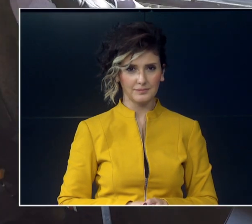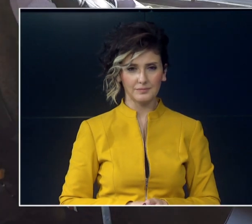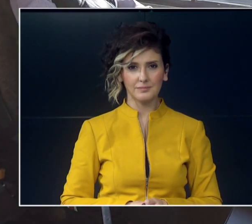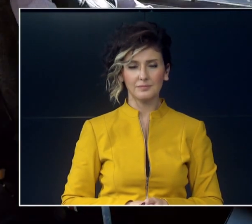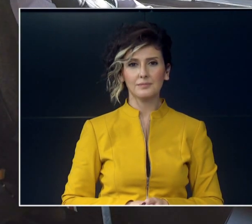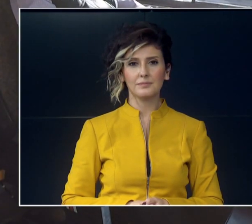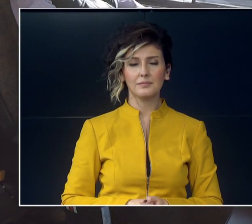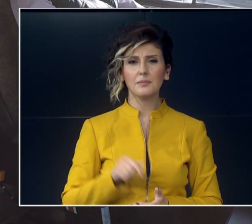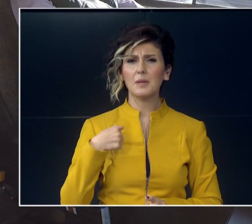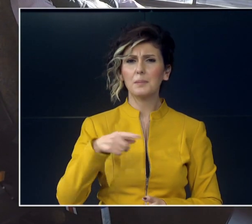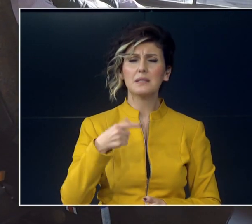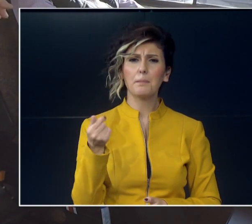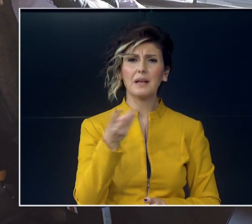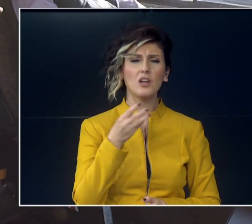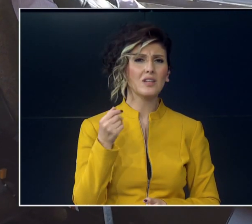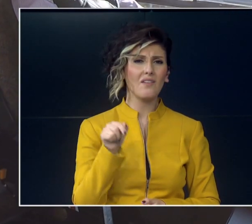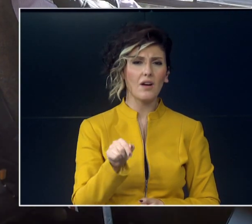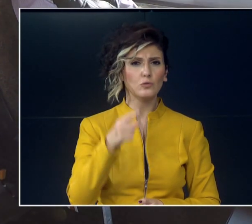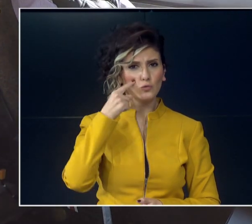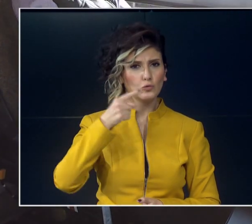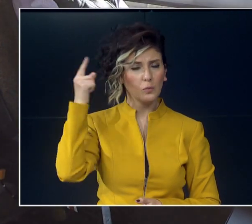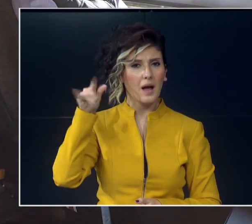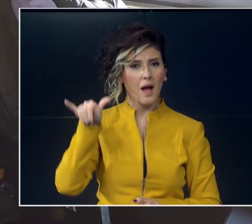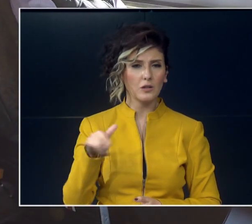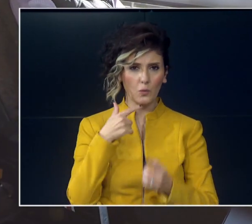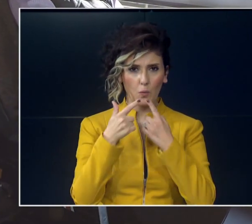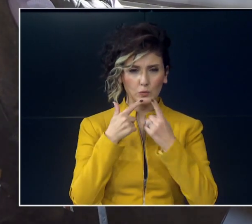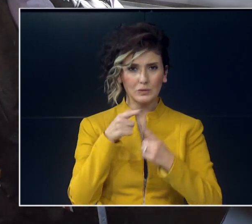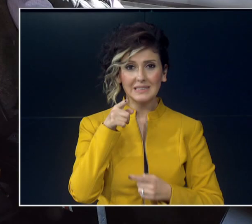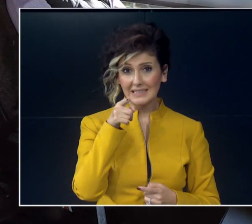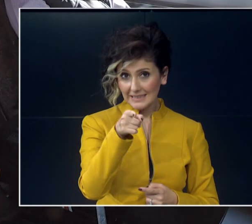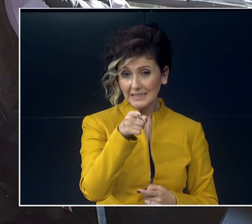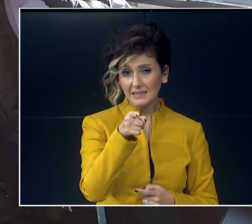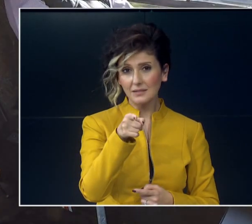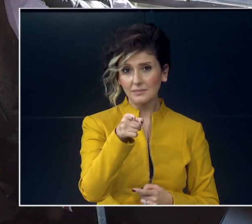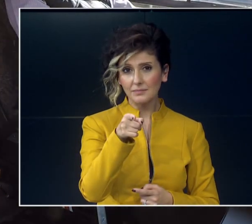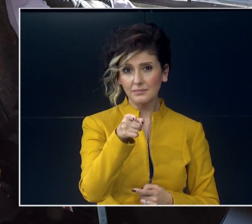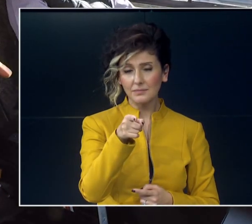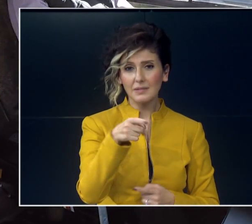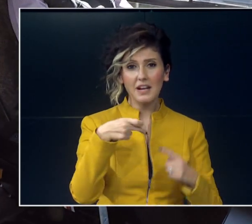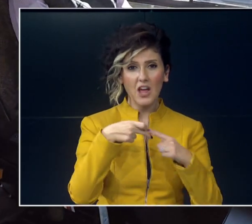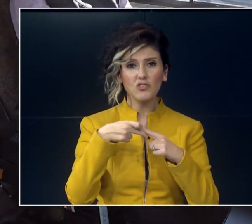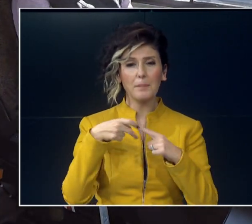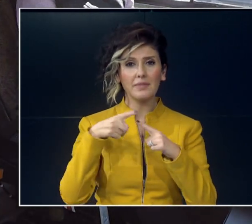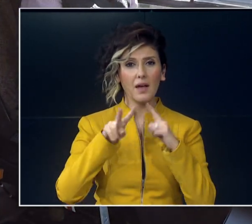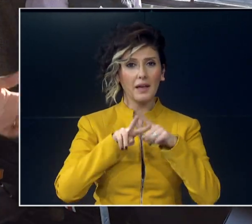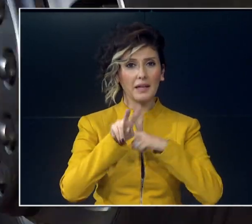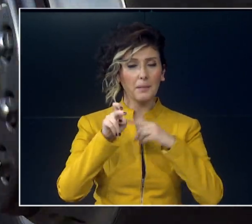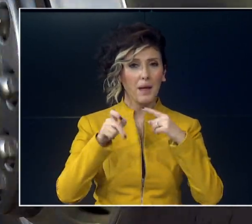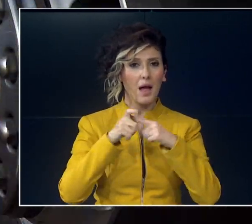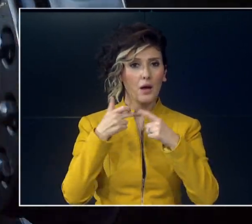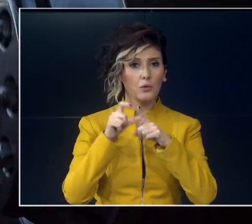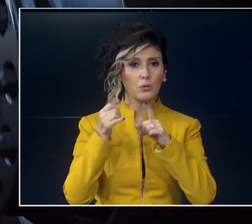Biz birkaç defa Cumhurbaşkanımız hakkında konuştuk. Siz Recep Tayyip Erdoğan'la nasıl tanıştınız?